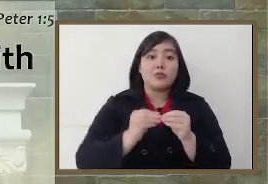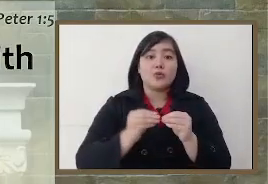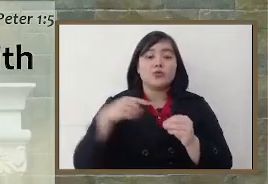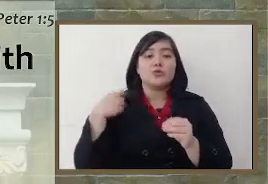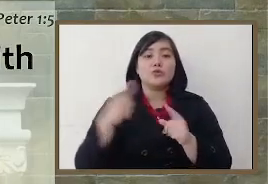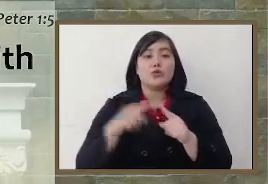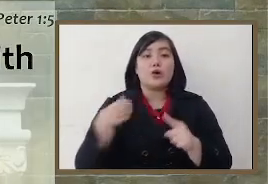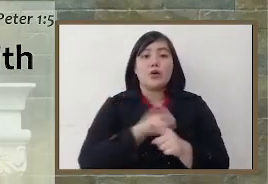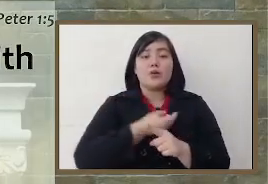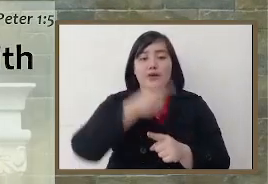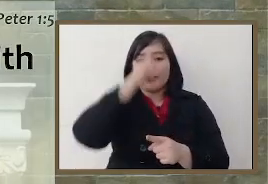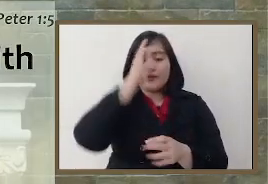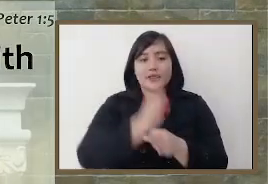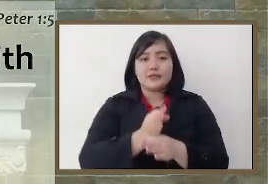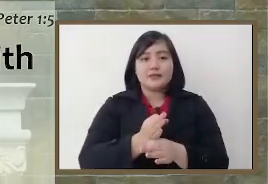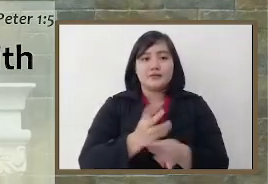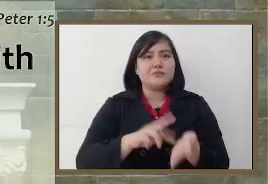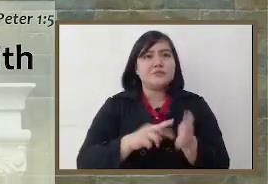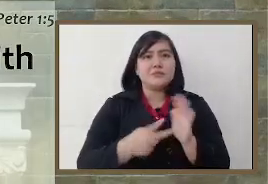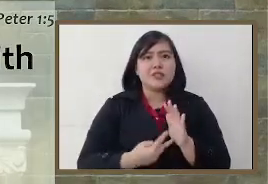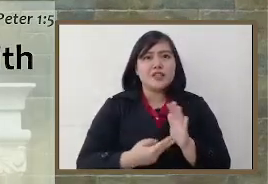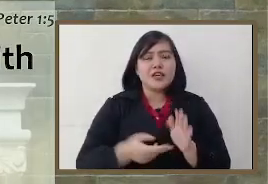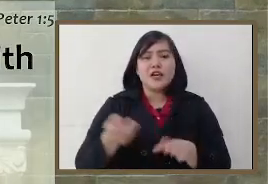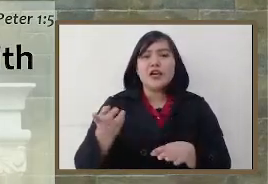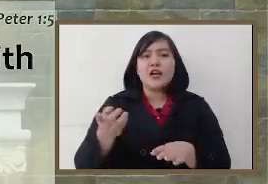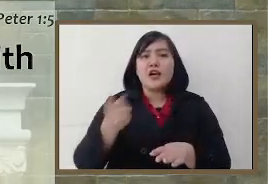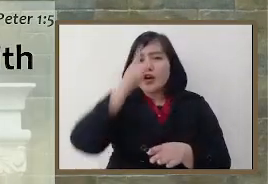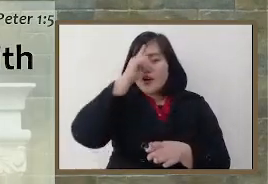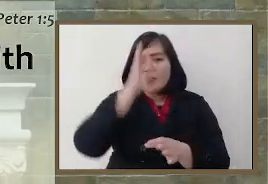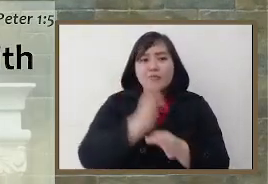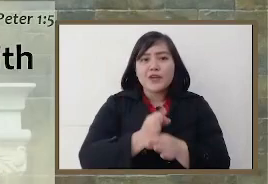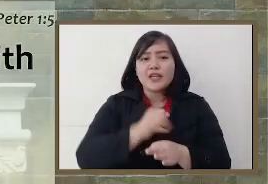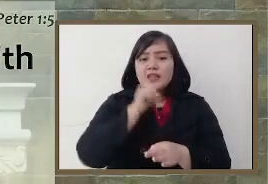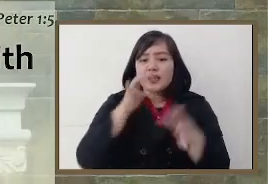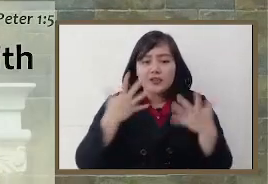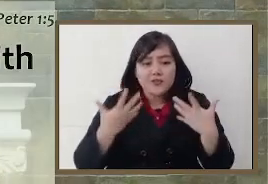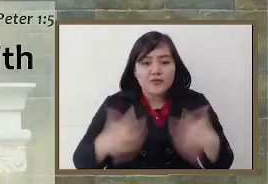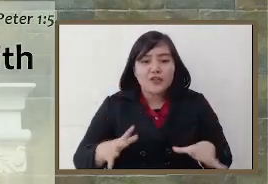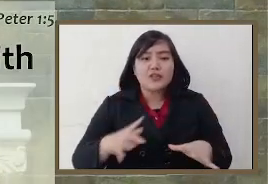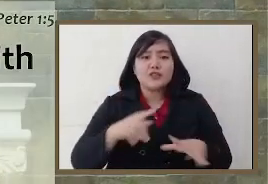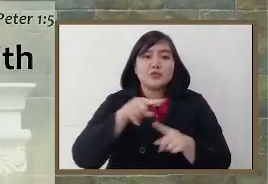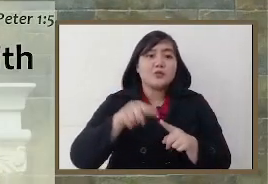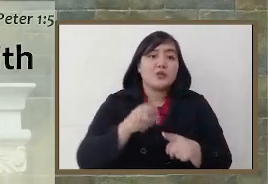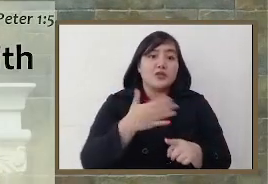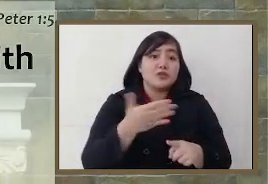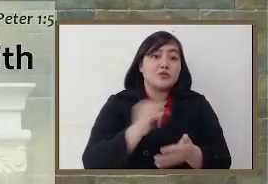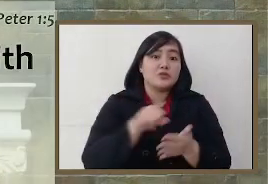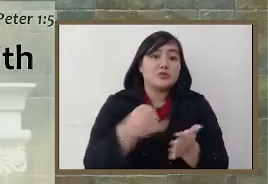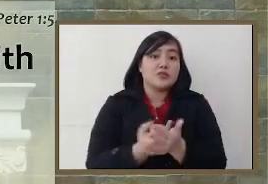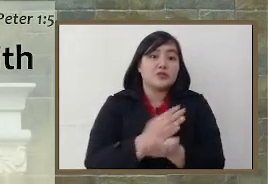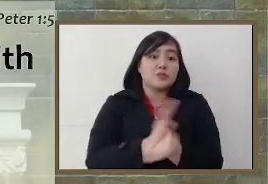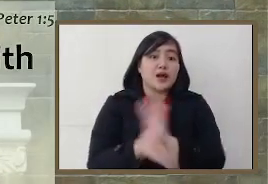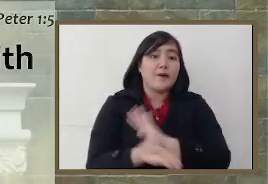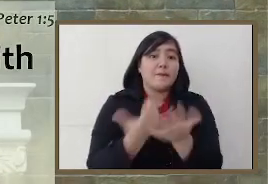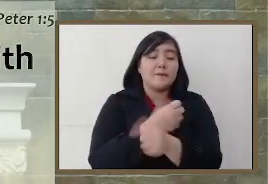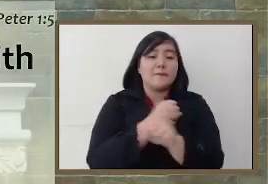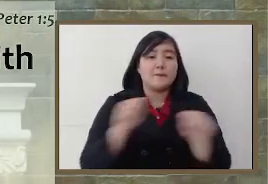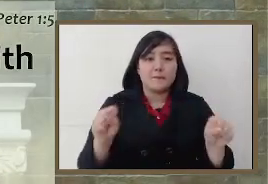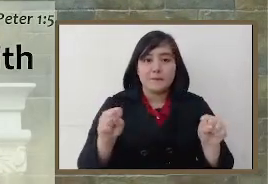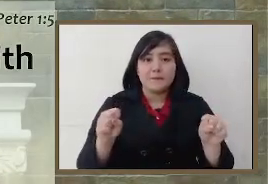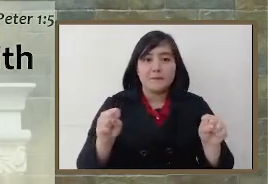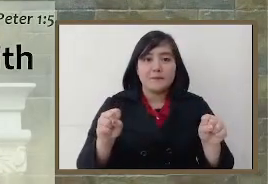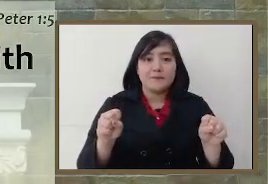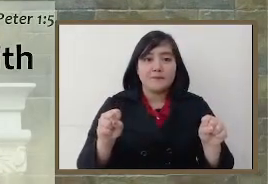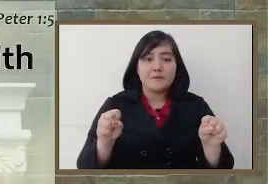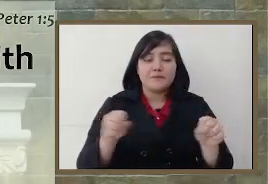ang pananampalataya ay tapos na nung ikaw ay nanampalataya. You see, hindi natapos